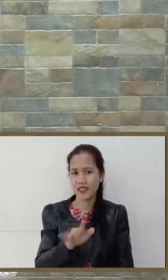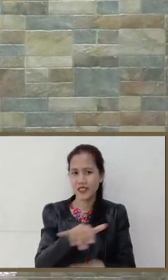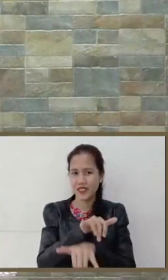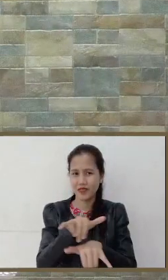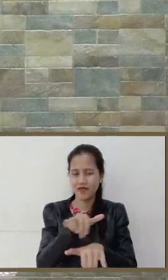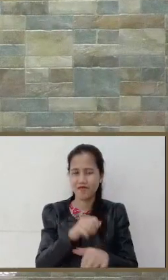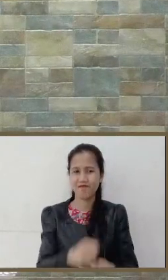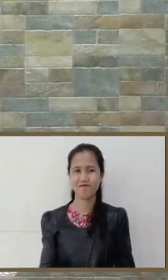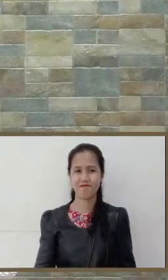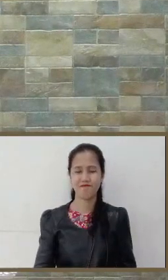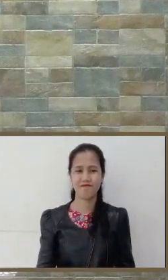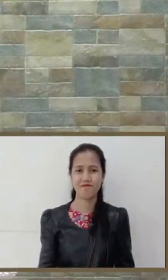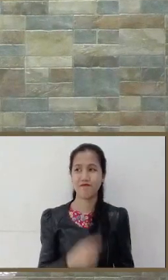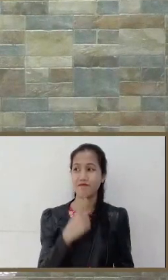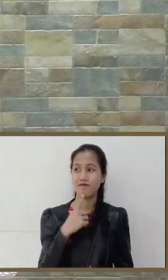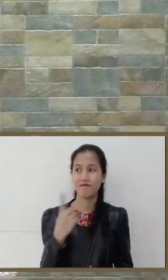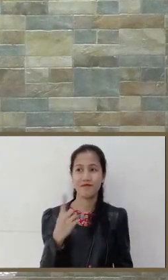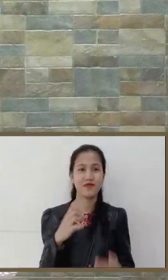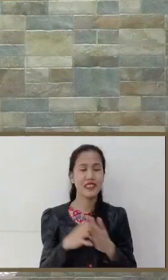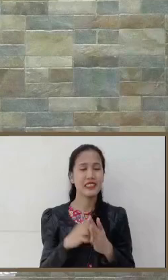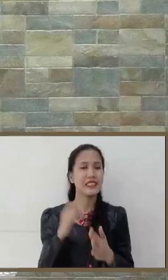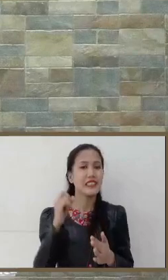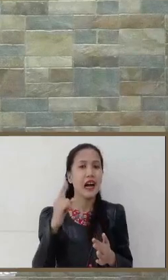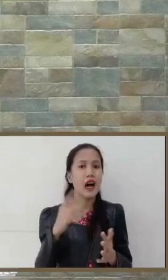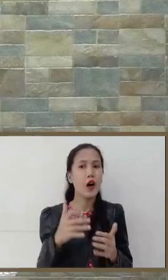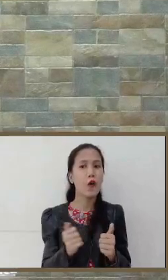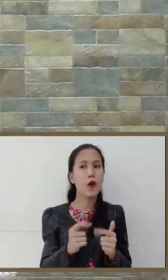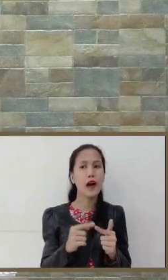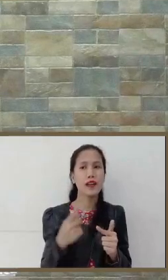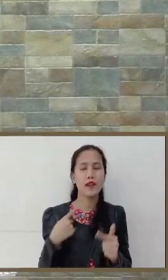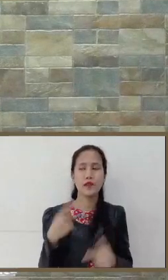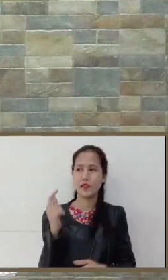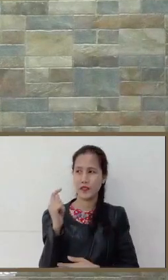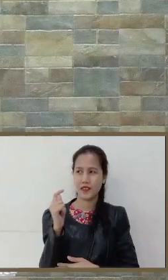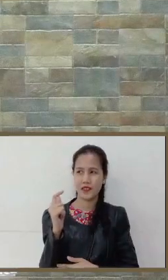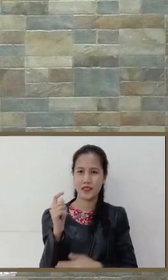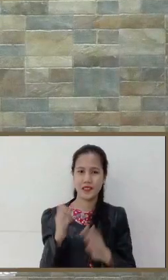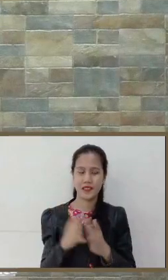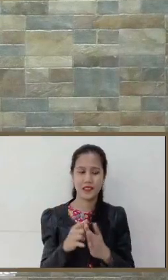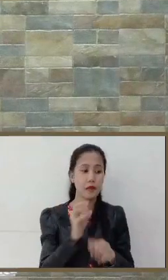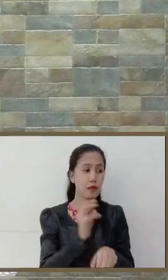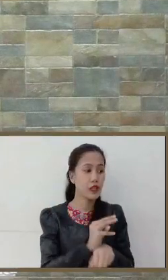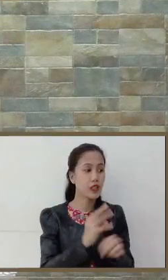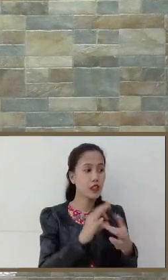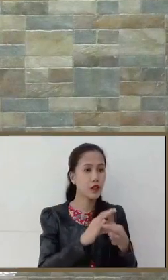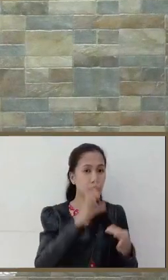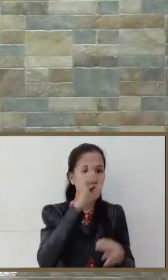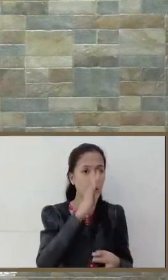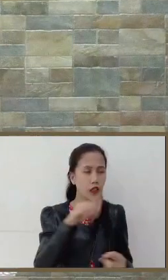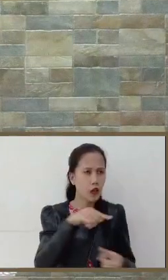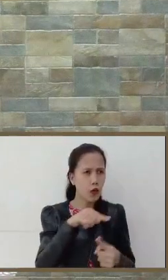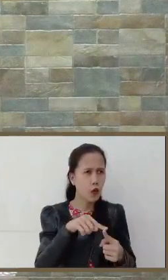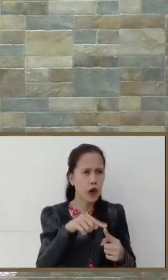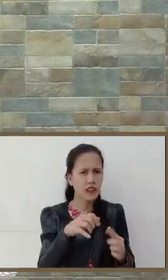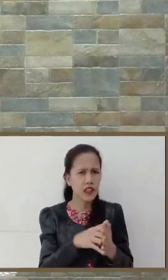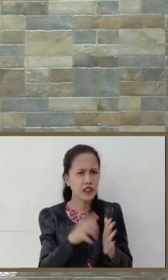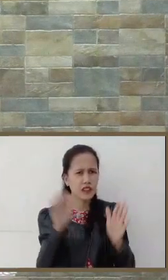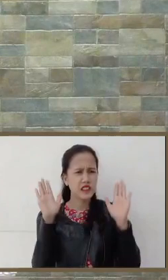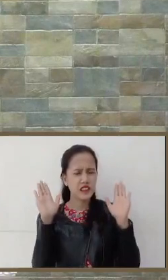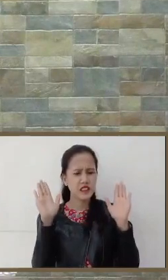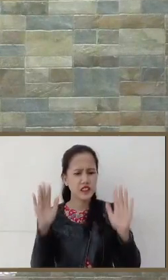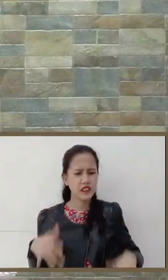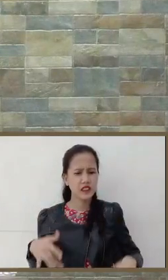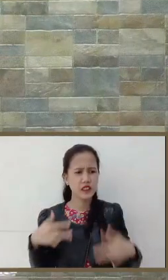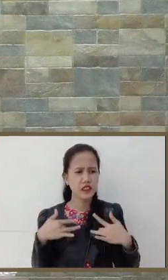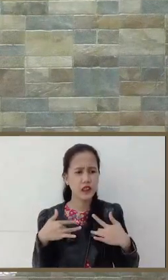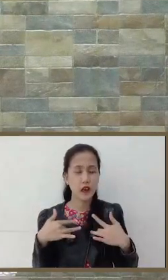akin sarili, gusto ko magkaroon ng reputasyon ang gawain ng Panginoon. Yung ako ay nagsuko ng buhay sa Panginoon, sabi ng, of course, kumonta rin yung